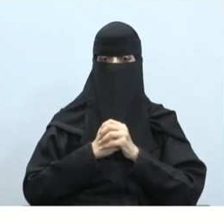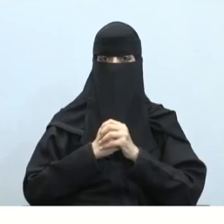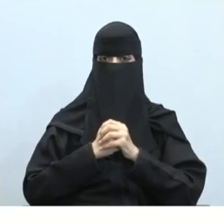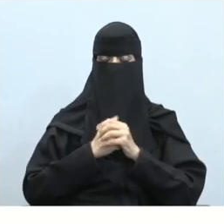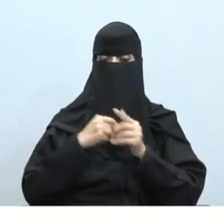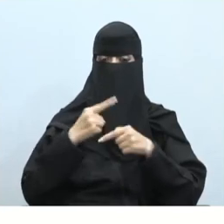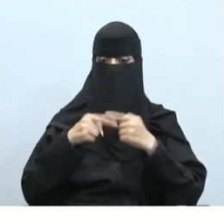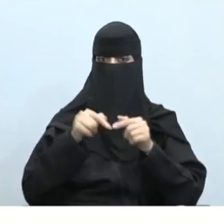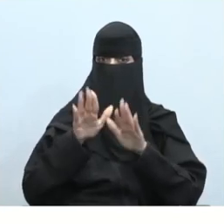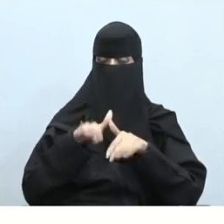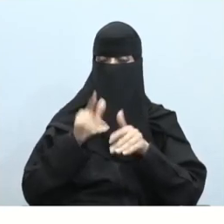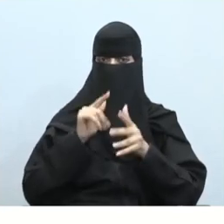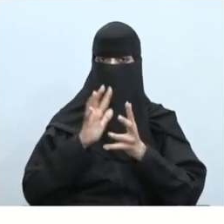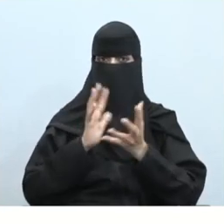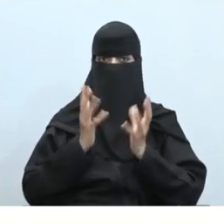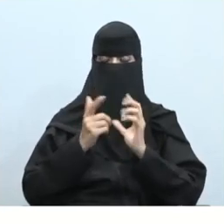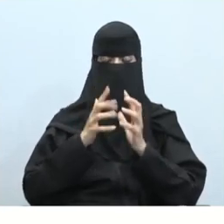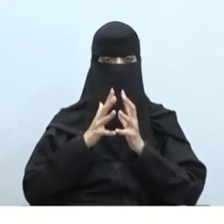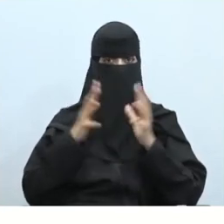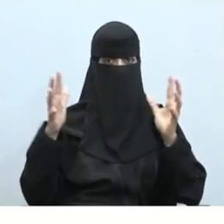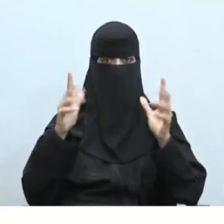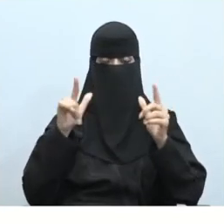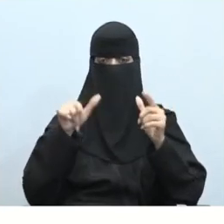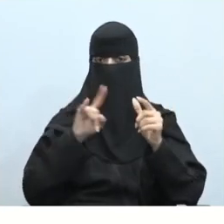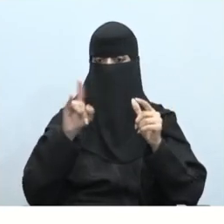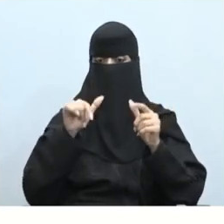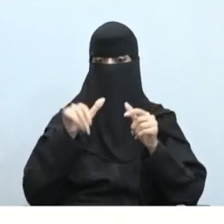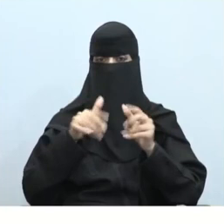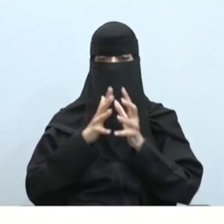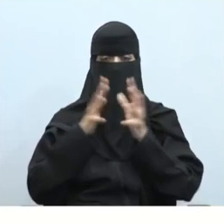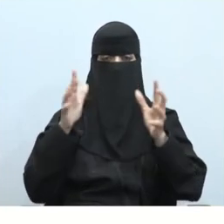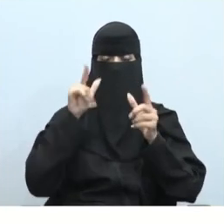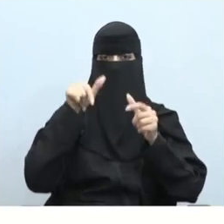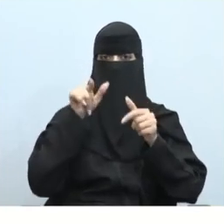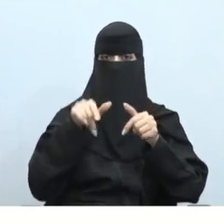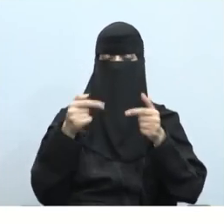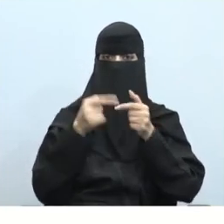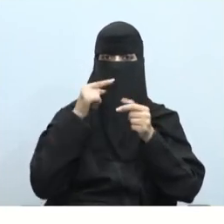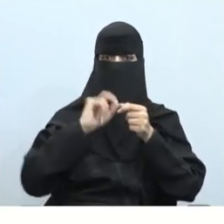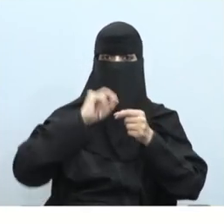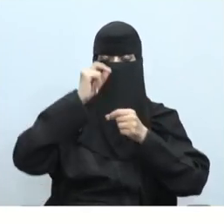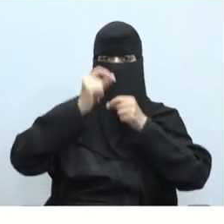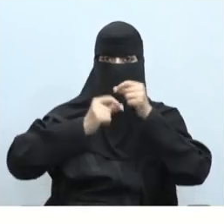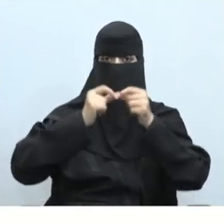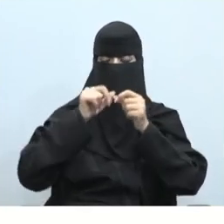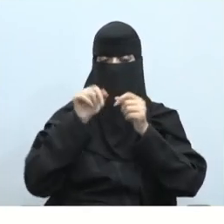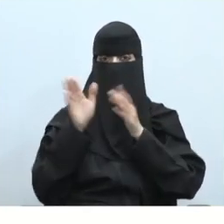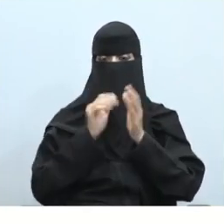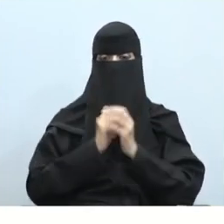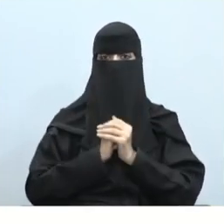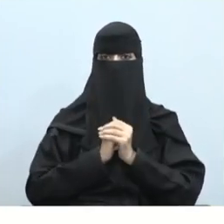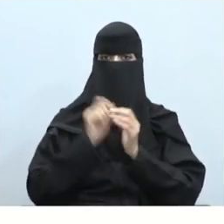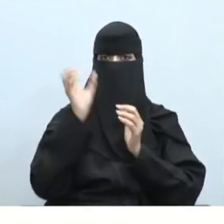وهكذا نجد ان حجم الارض ضخم ولكنه لا يعد ضخما اذا ما قيس بالاجرام